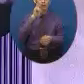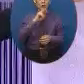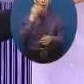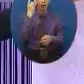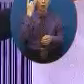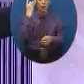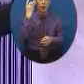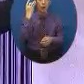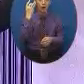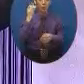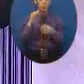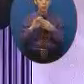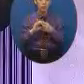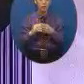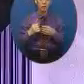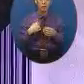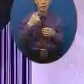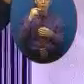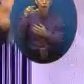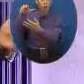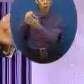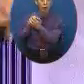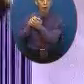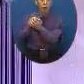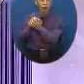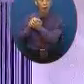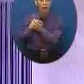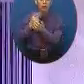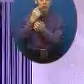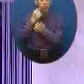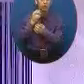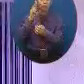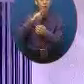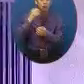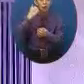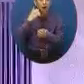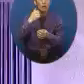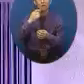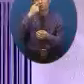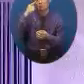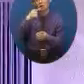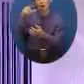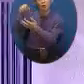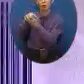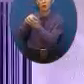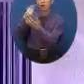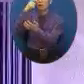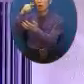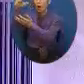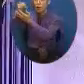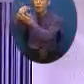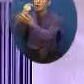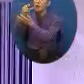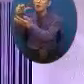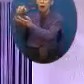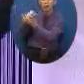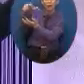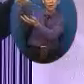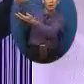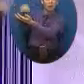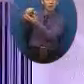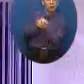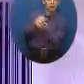노래의 원곡은 물론 우리는 일본에서 가져왔지만 일본 노래는 또 서양에서 또 가지고 온 거거든요. 그래서 서로